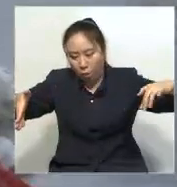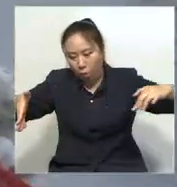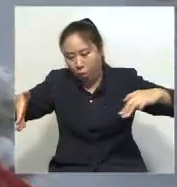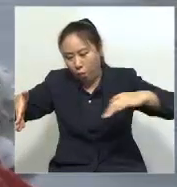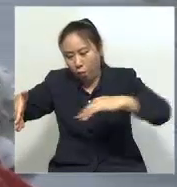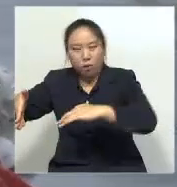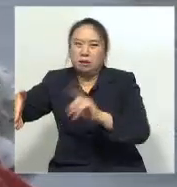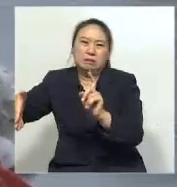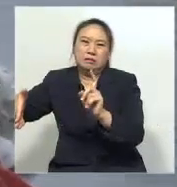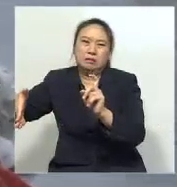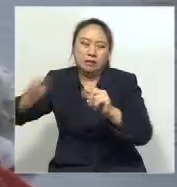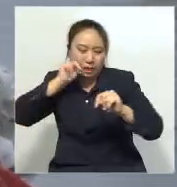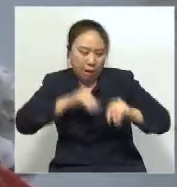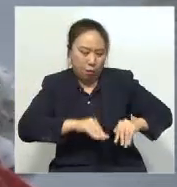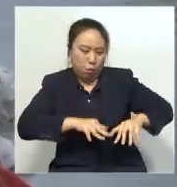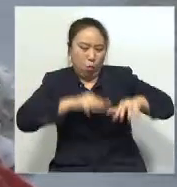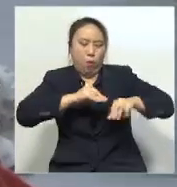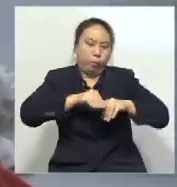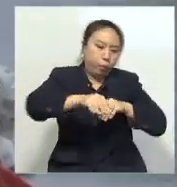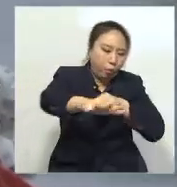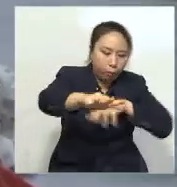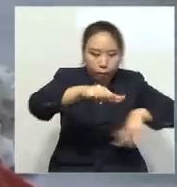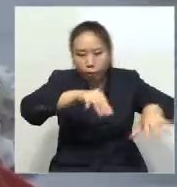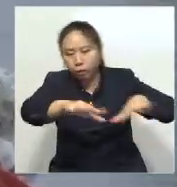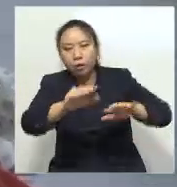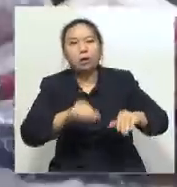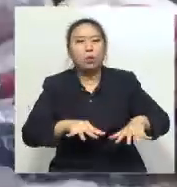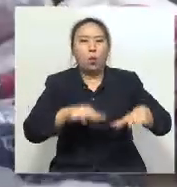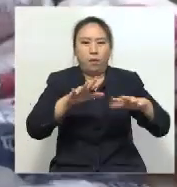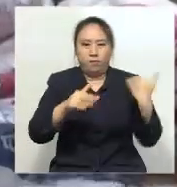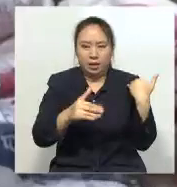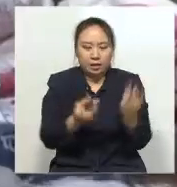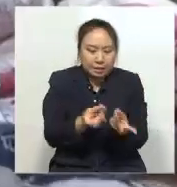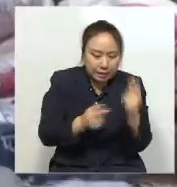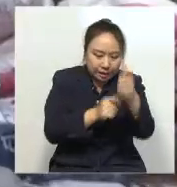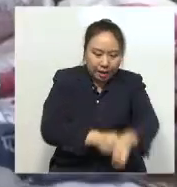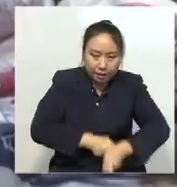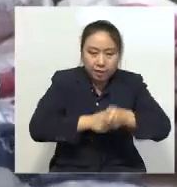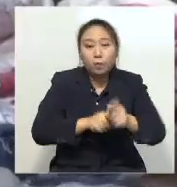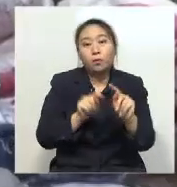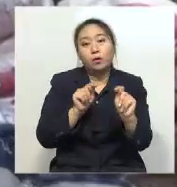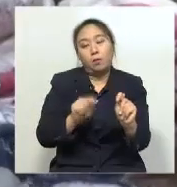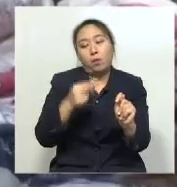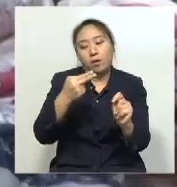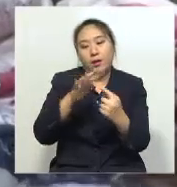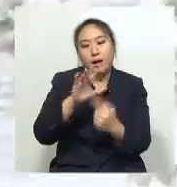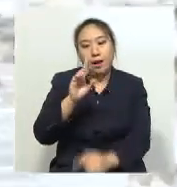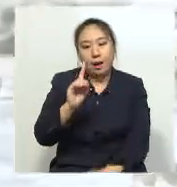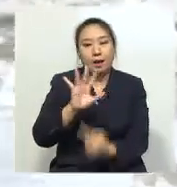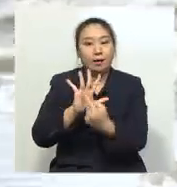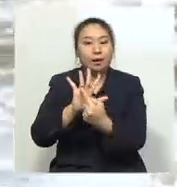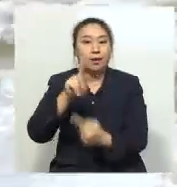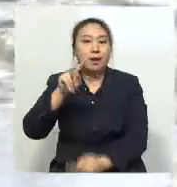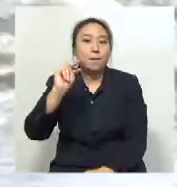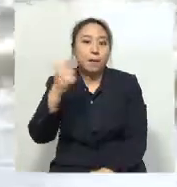ำให้น้ำเอ่อท่วมบ้านเรือนของชาวบ้านค่ะรวมถึงพื้นที่เกษตรนะคะของตำบลหาดแพงอำเภอศรี